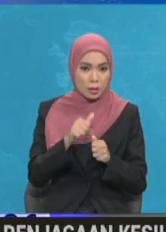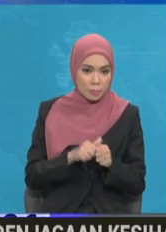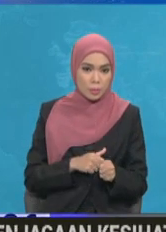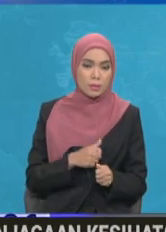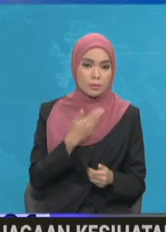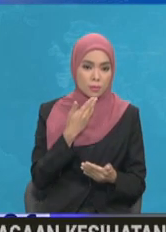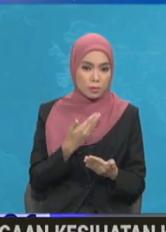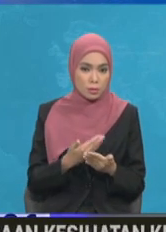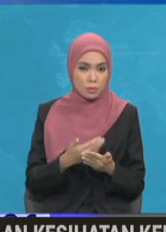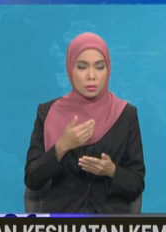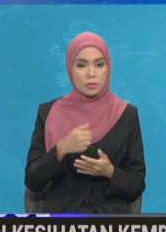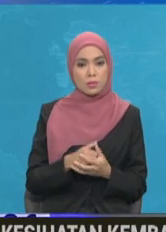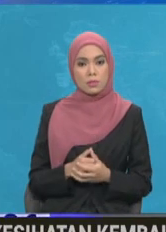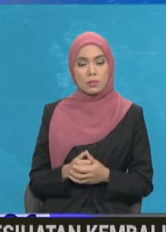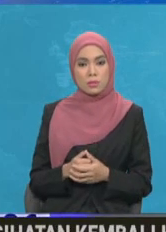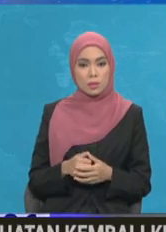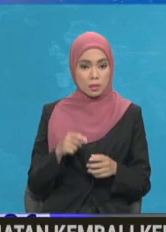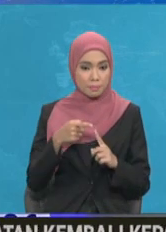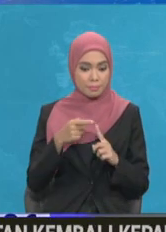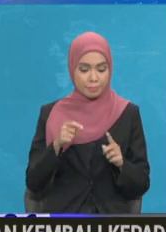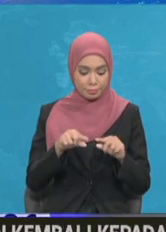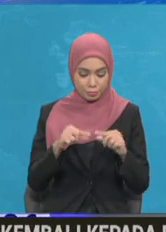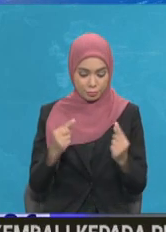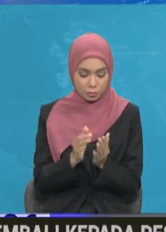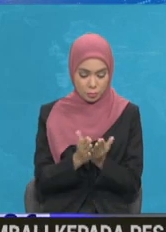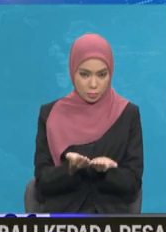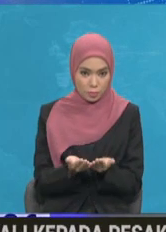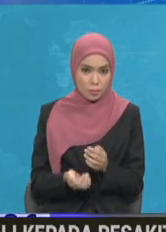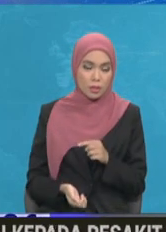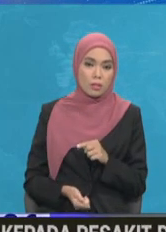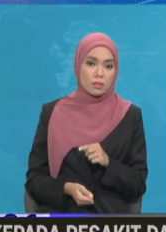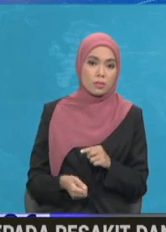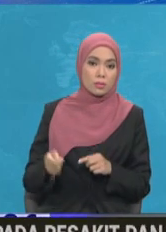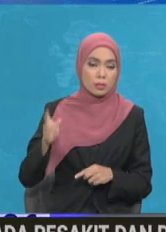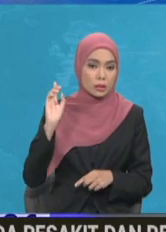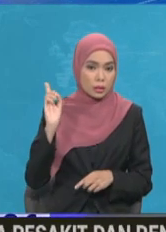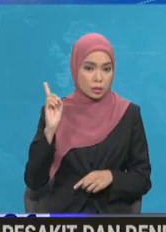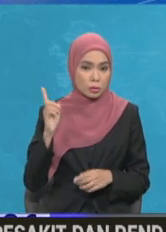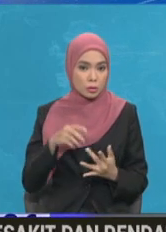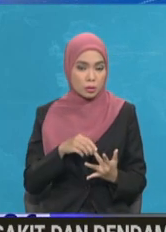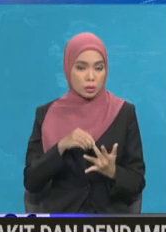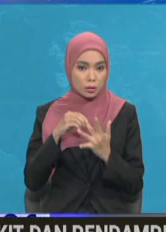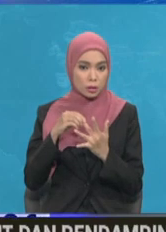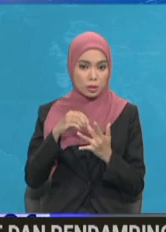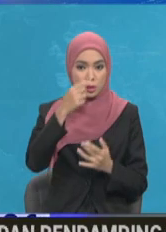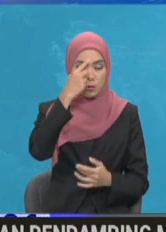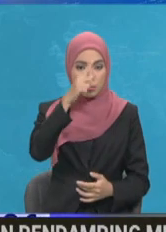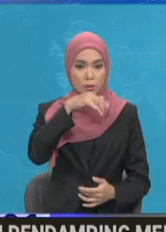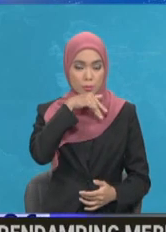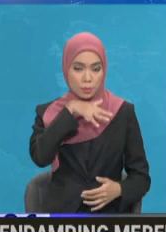di dalam Alquran perkara ini antara indikatif forum khas sambutan maulid Nabi Muhammad Shallallahu Alaihi Wasallam